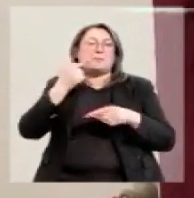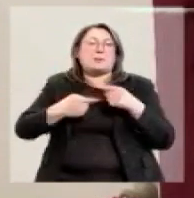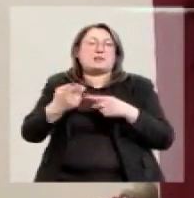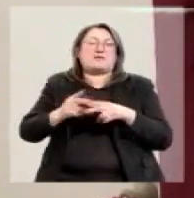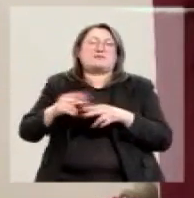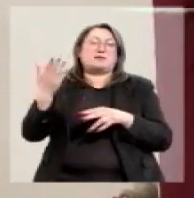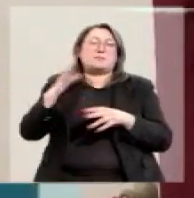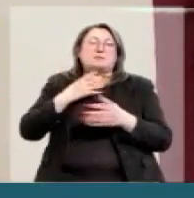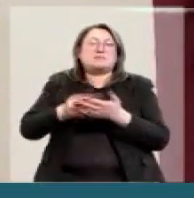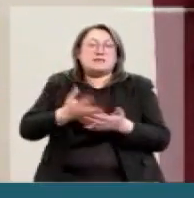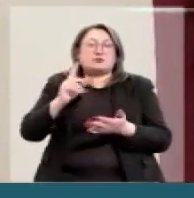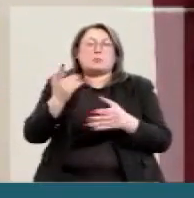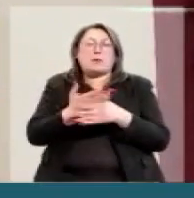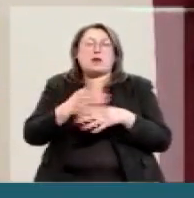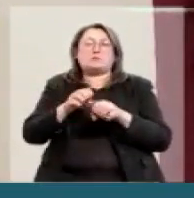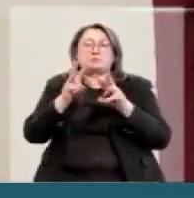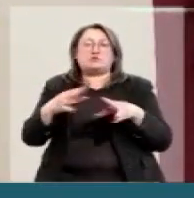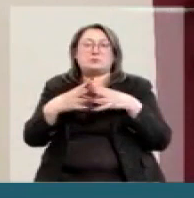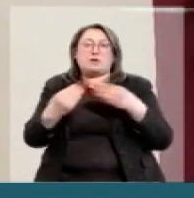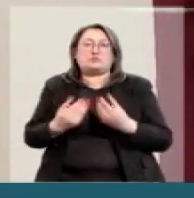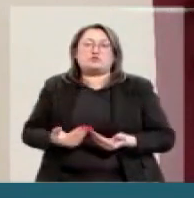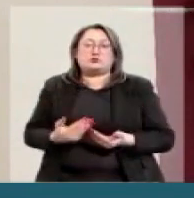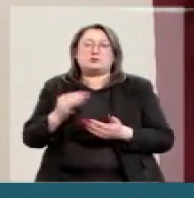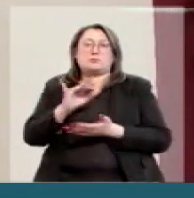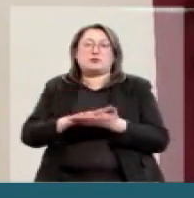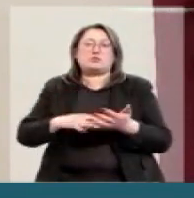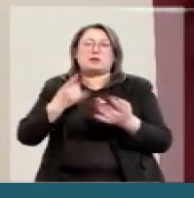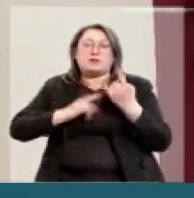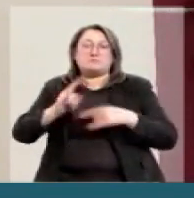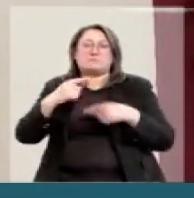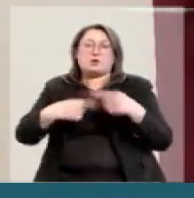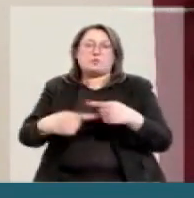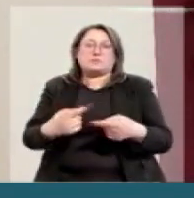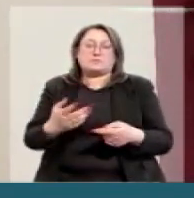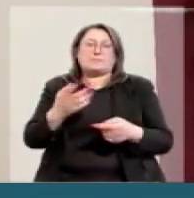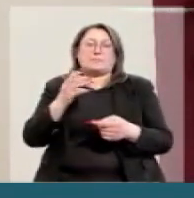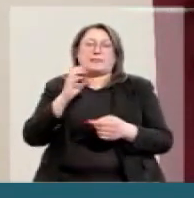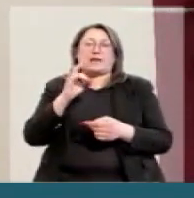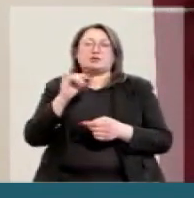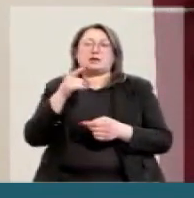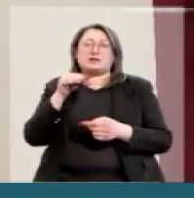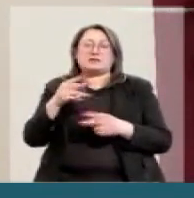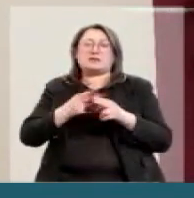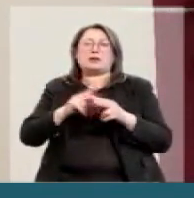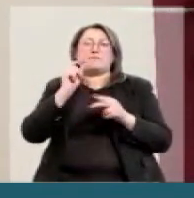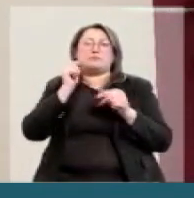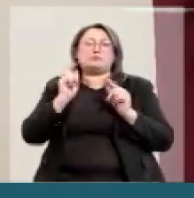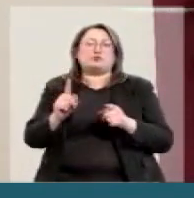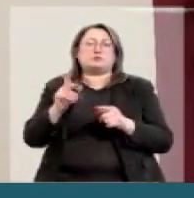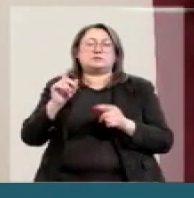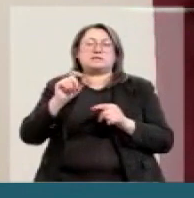представляли те вещи, которые помогали обеспечить семейную жизнь и продолжение рода. Ержигит – это мужественность